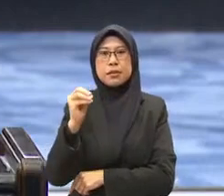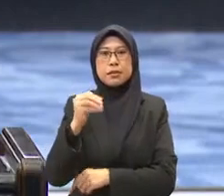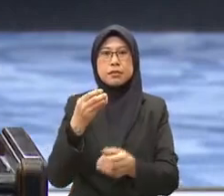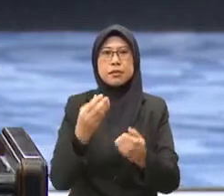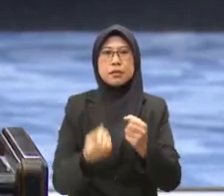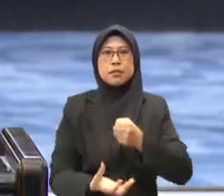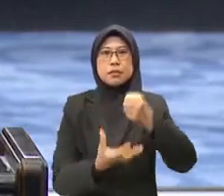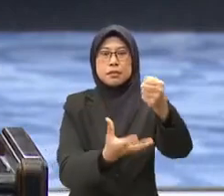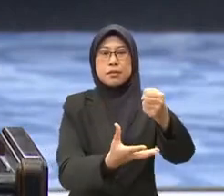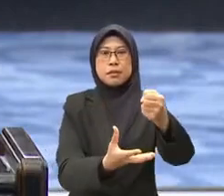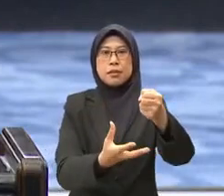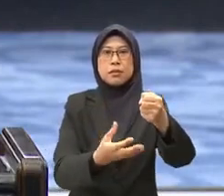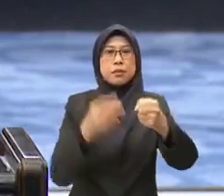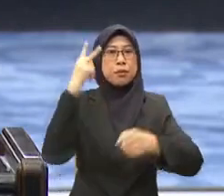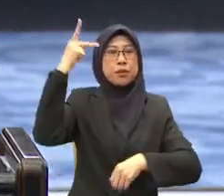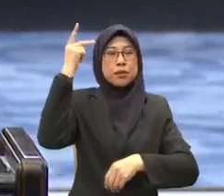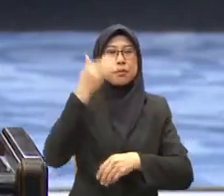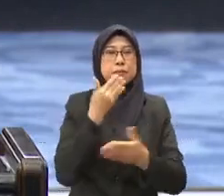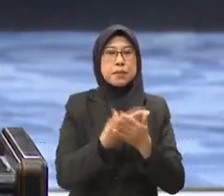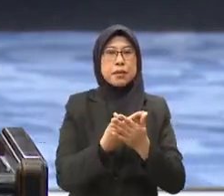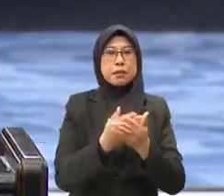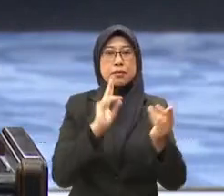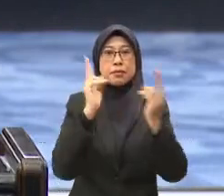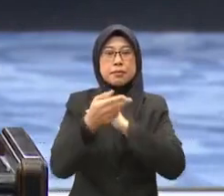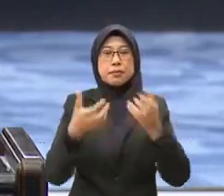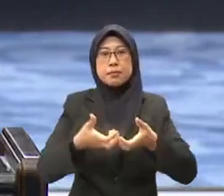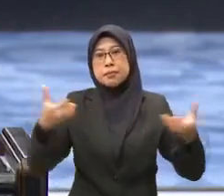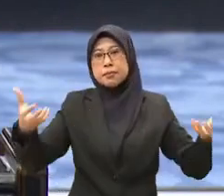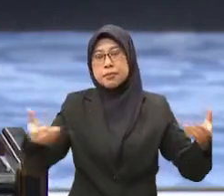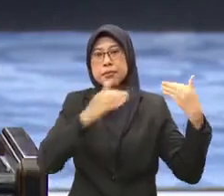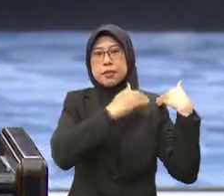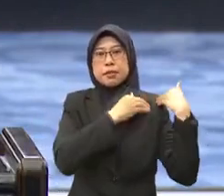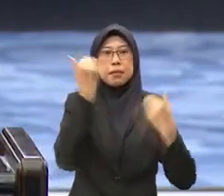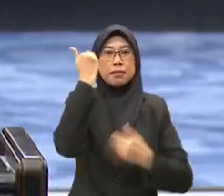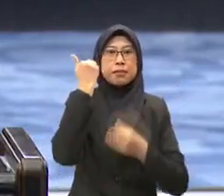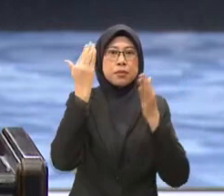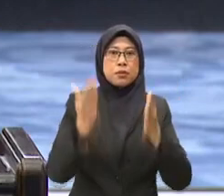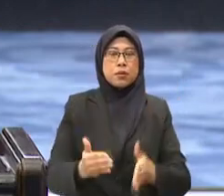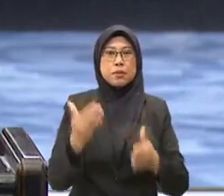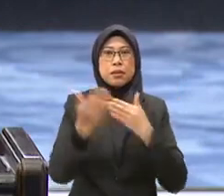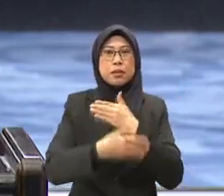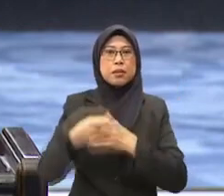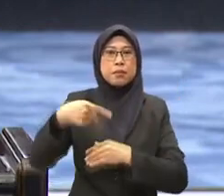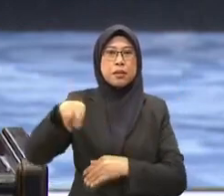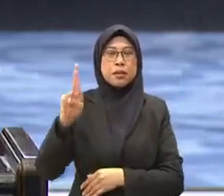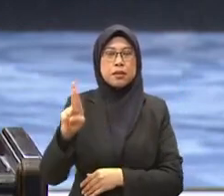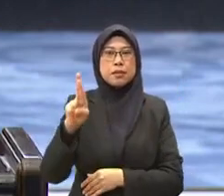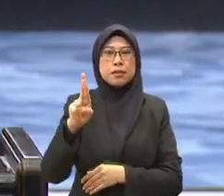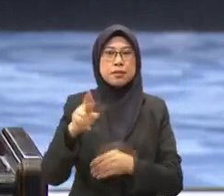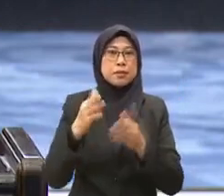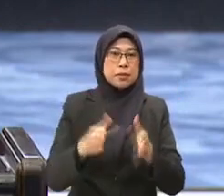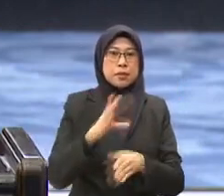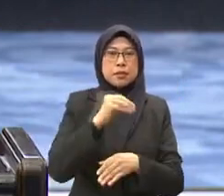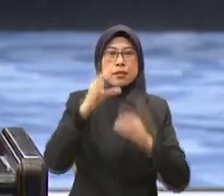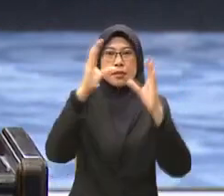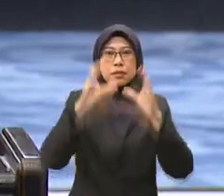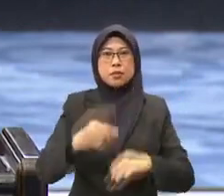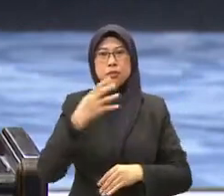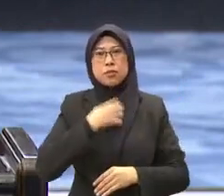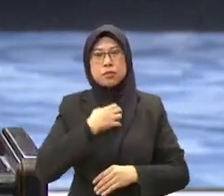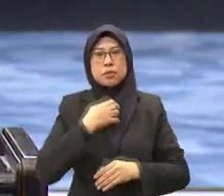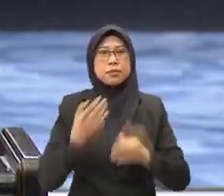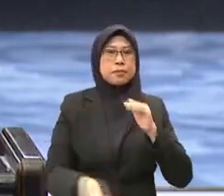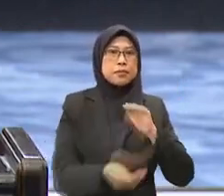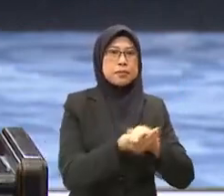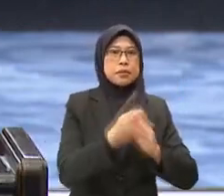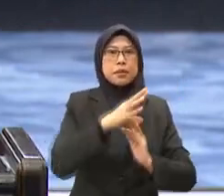politik yang baik usaha reformasi mengenai pengasingan peranan peguam negara dan P daya dan pendapatan mekanisma berkenaan isu